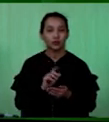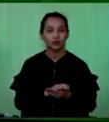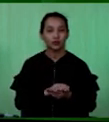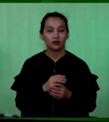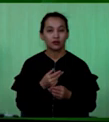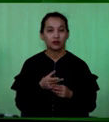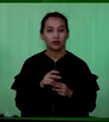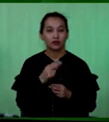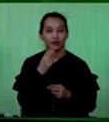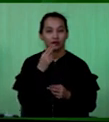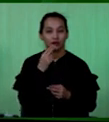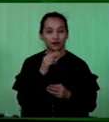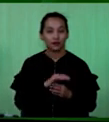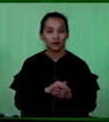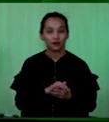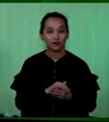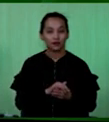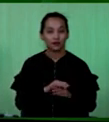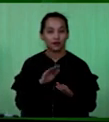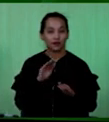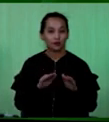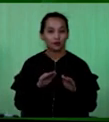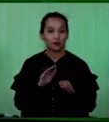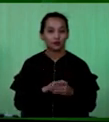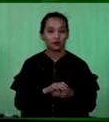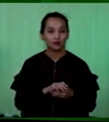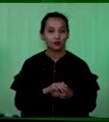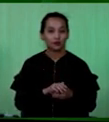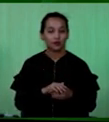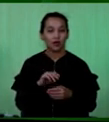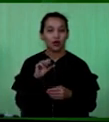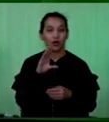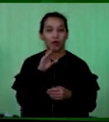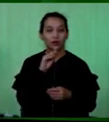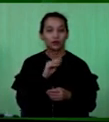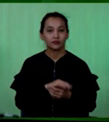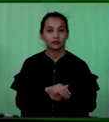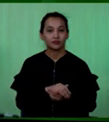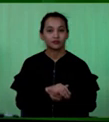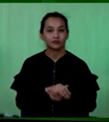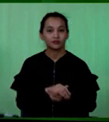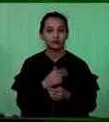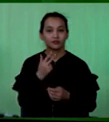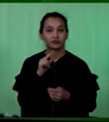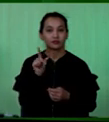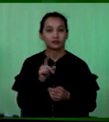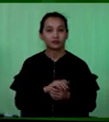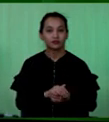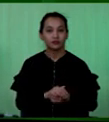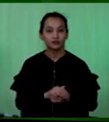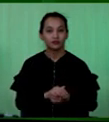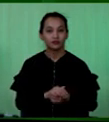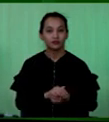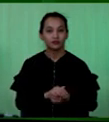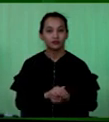kichik g'ozimiz, eng kichik massali hayvonimiz esa bu g'oz ekan. G'oz 3 kilogram.